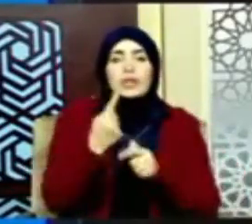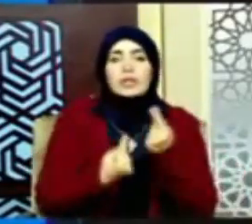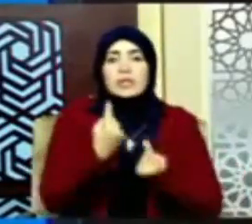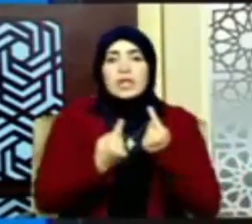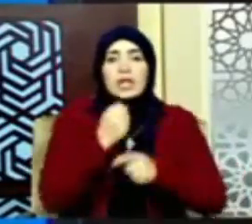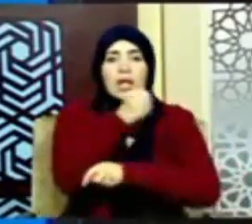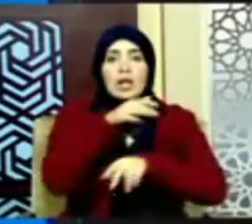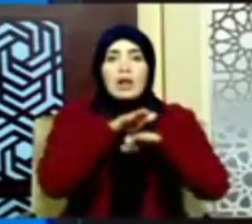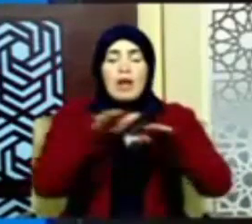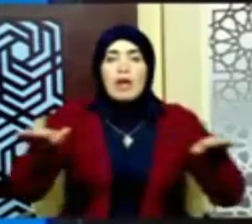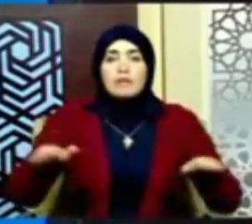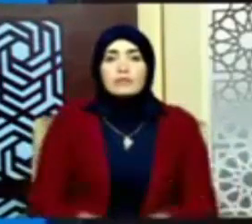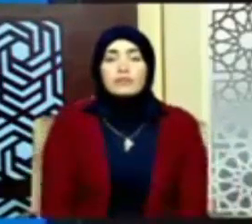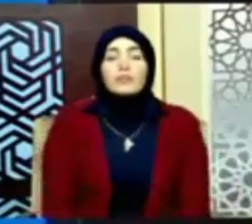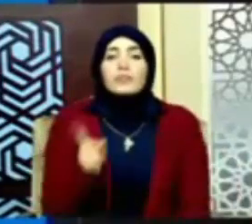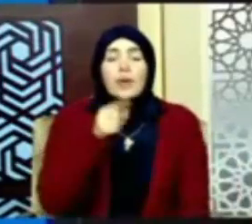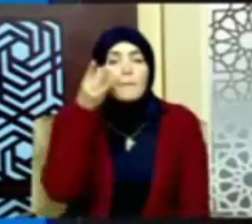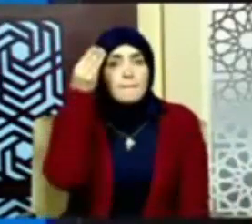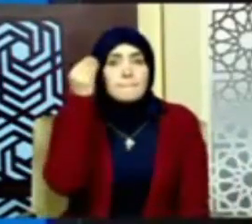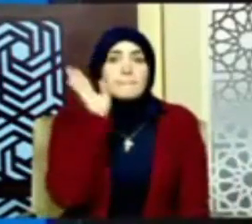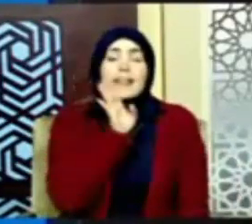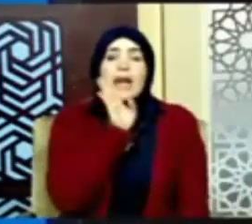السلالات الزراعية